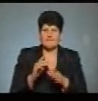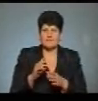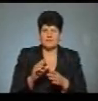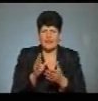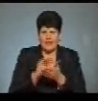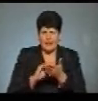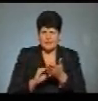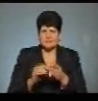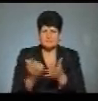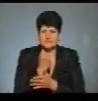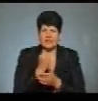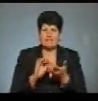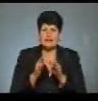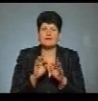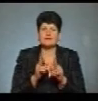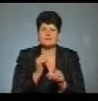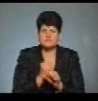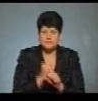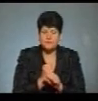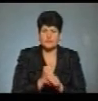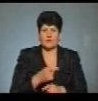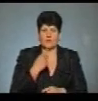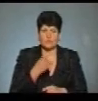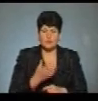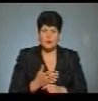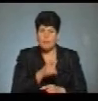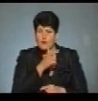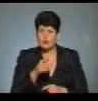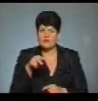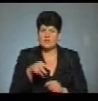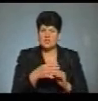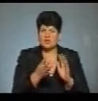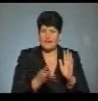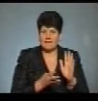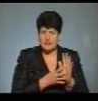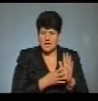начальника управління стратегічних розслідувань в області Дмитро Різник. Протягом